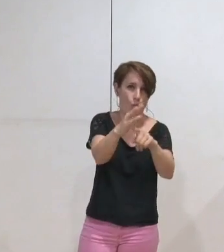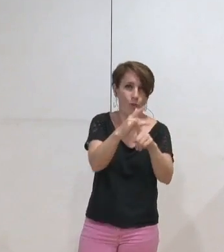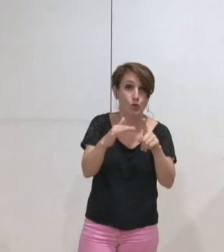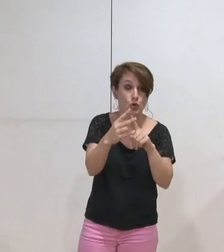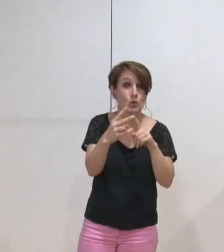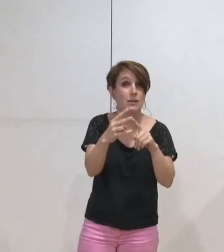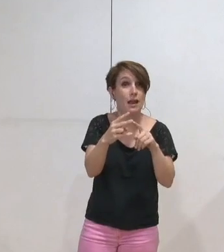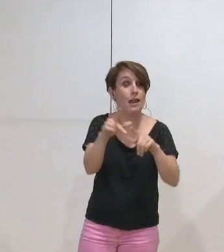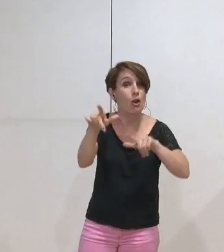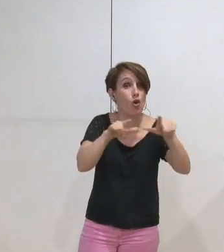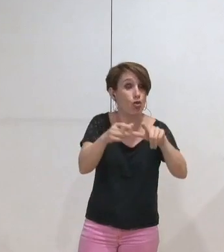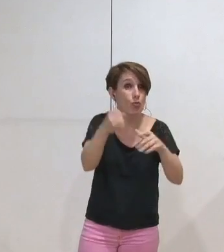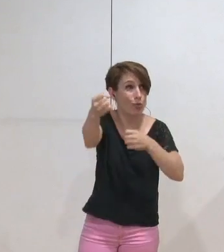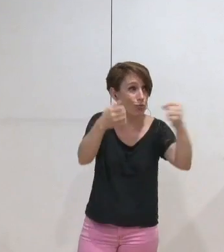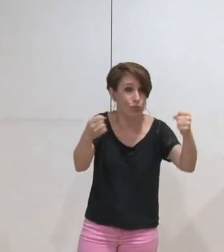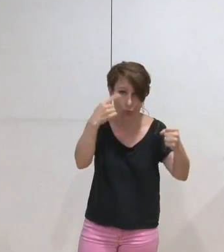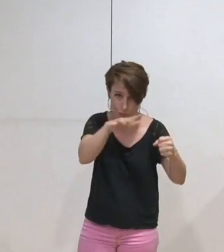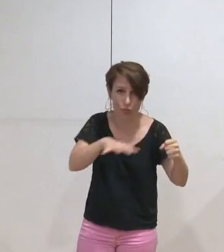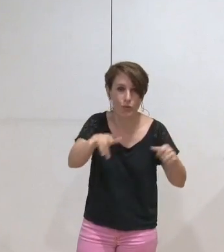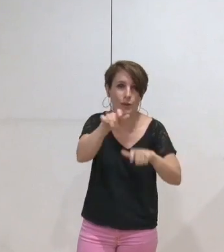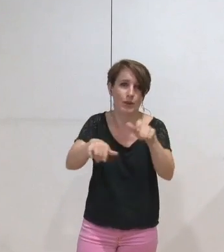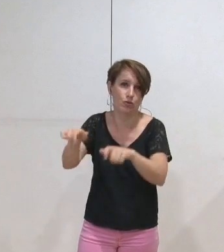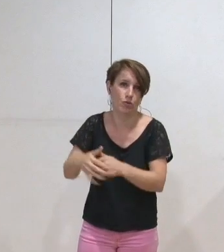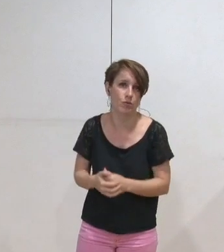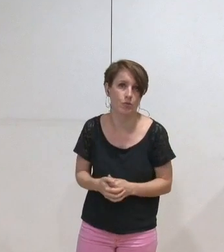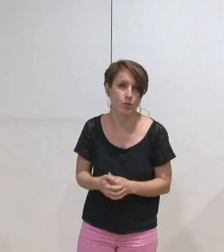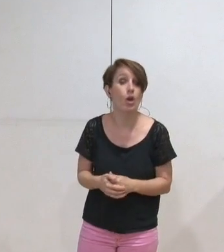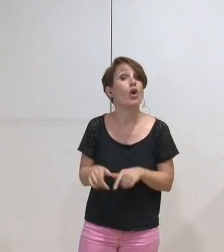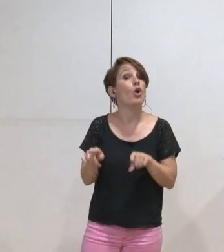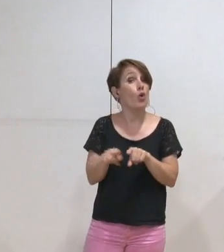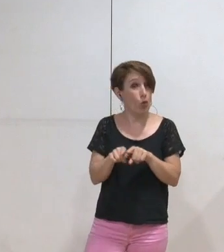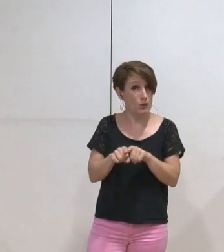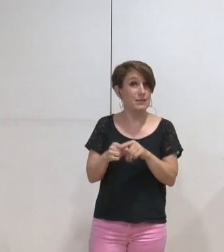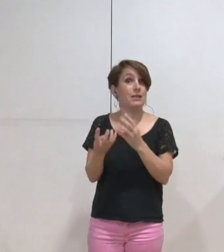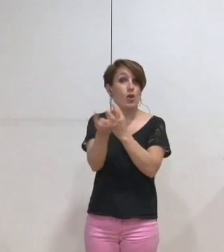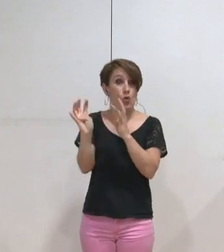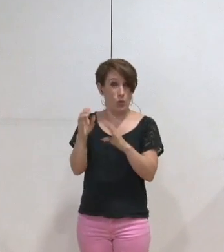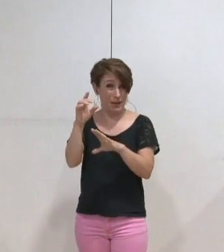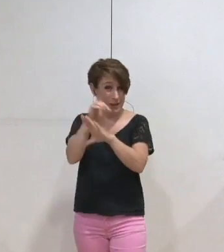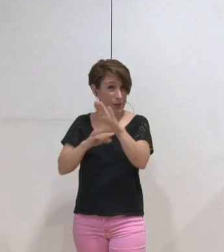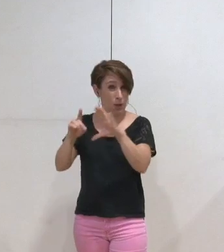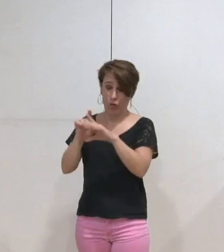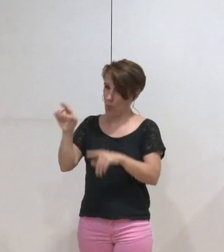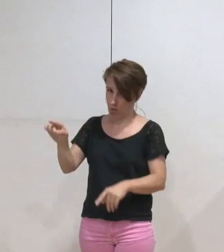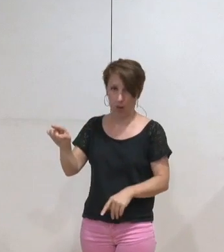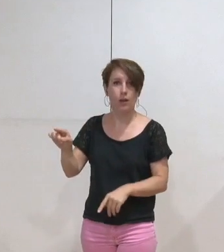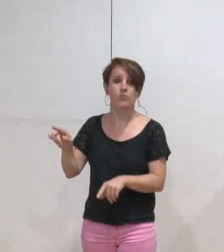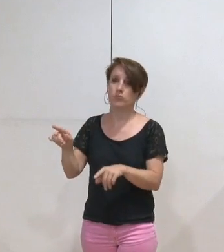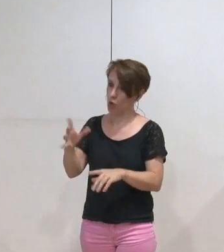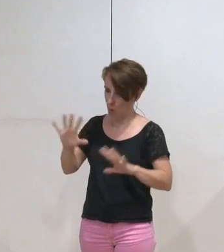ces personnes le Conseil départemental n'est pas en reste lui aussi doit assumer ses compétences